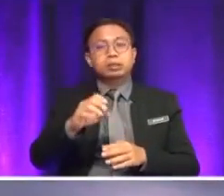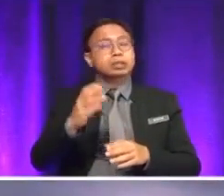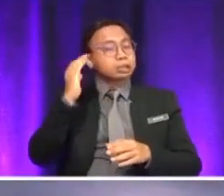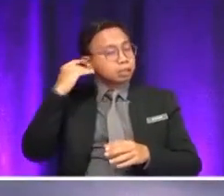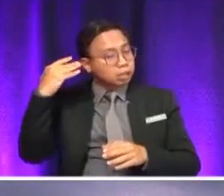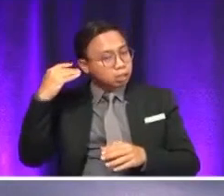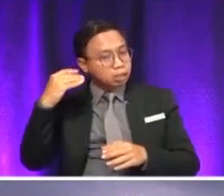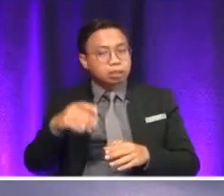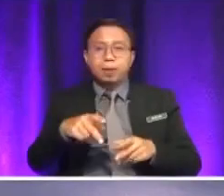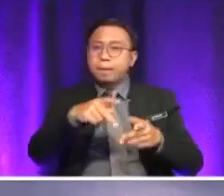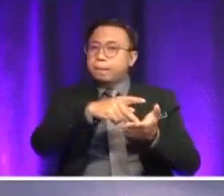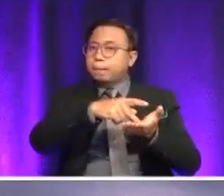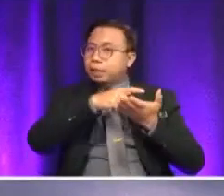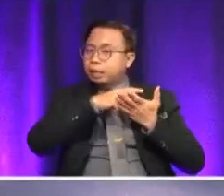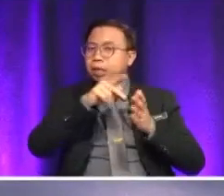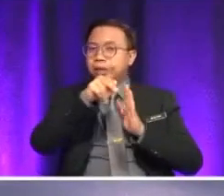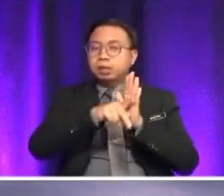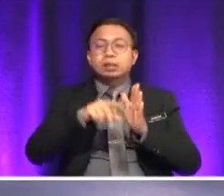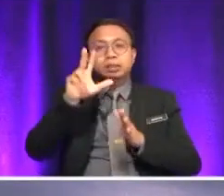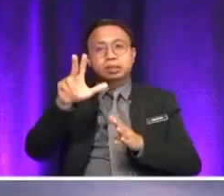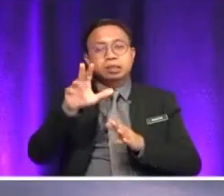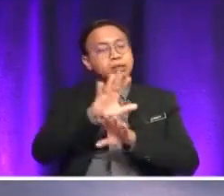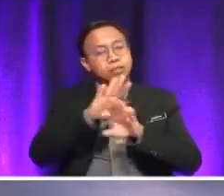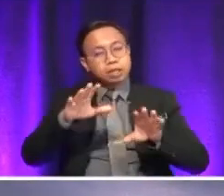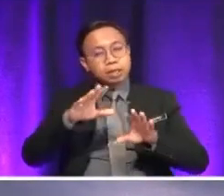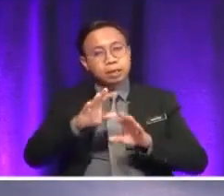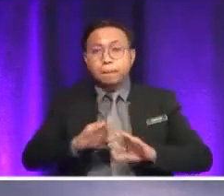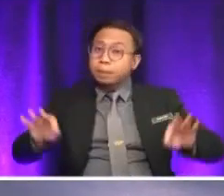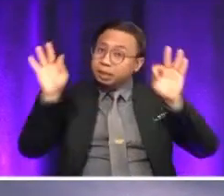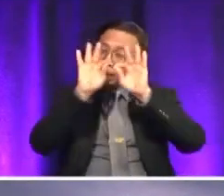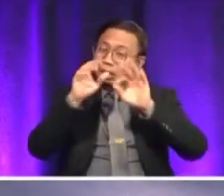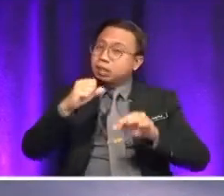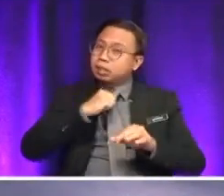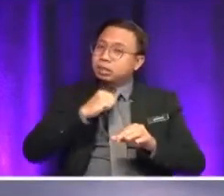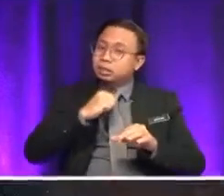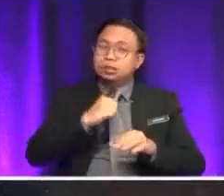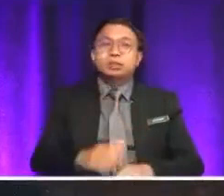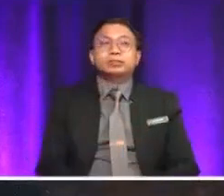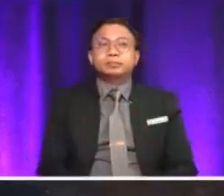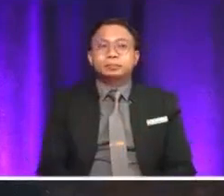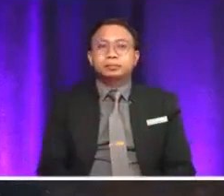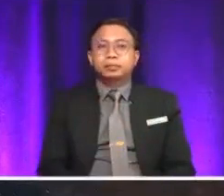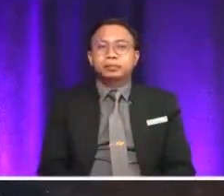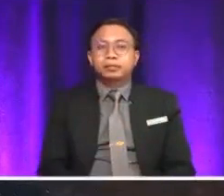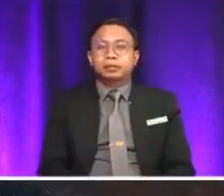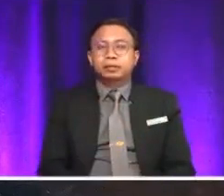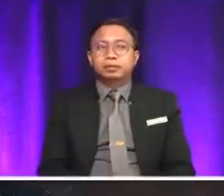juga, ataupun pihak yang di sebelah sana kan. Janganlah kita pentingkan diri sendiri. Tak macam tu Intan.